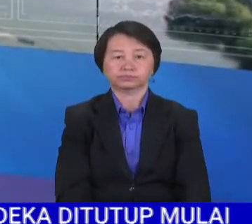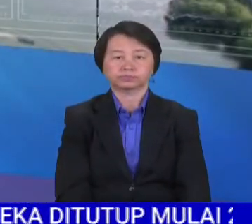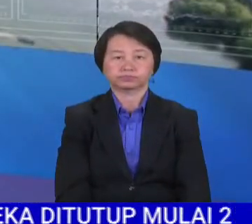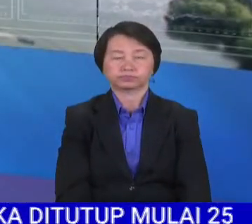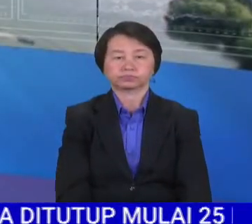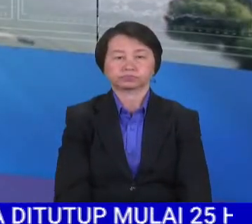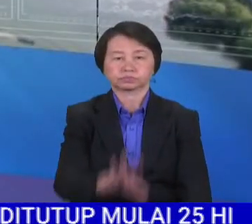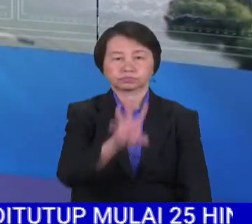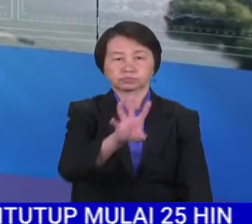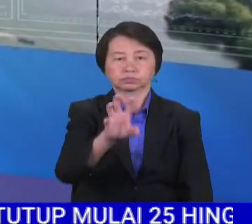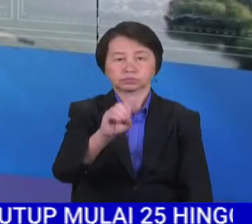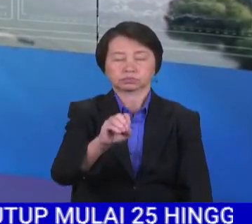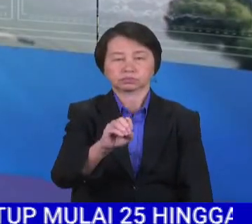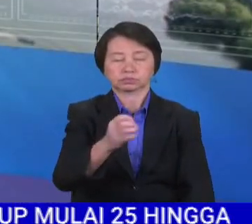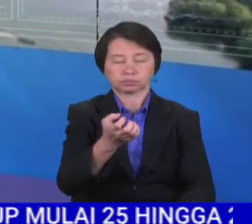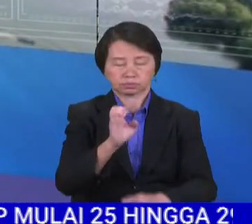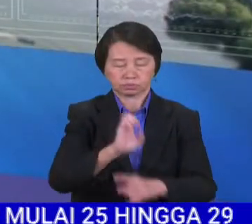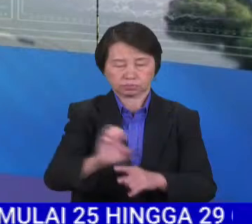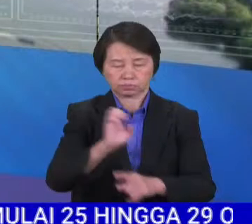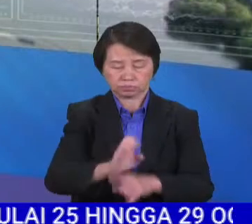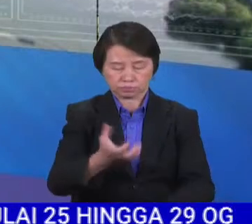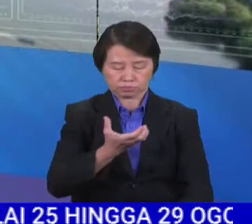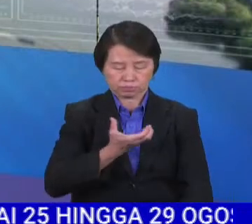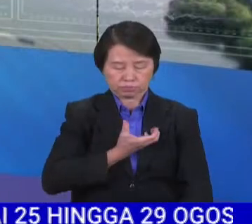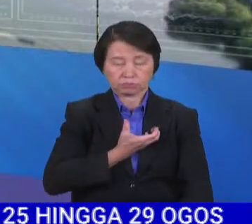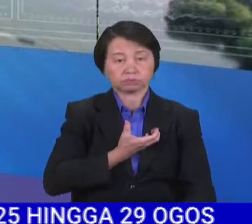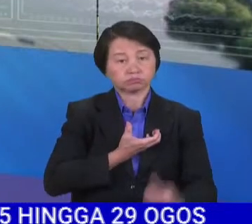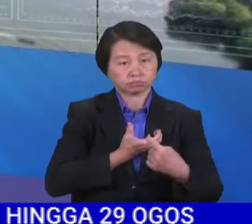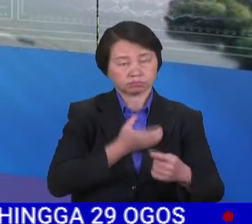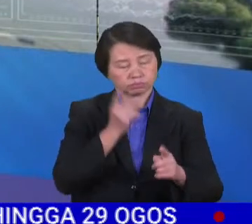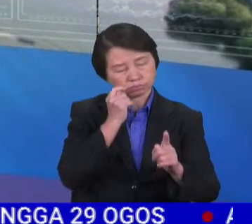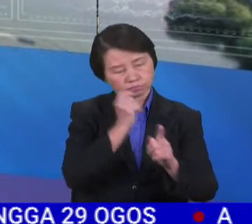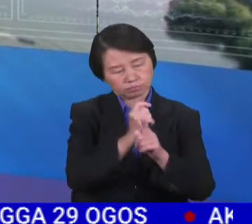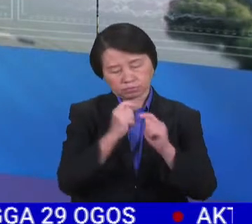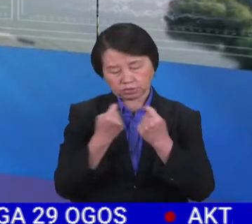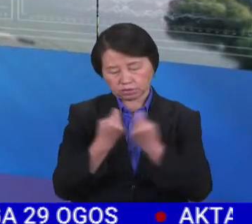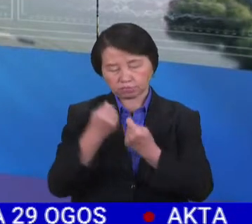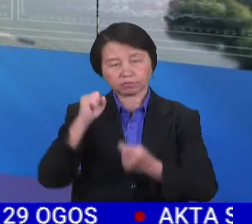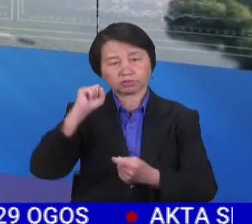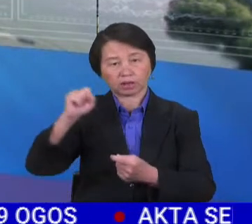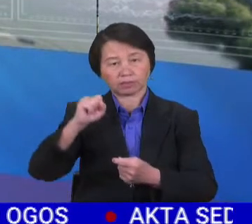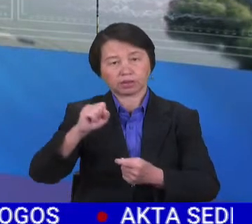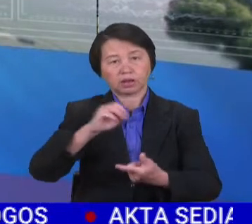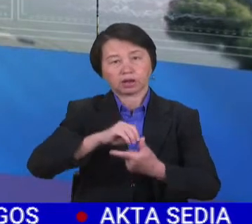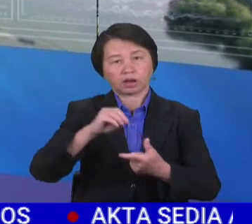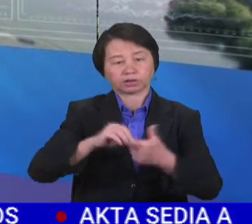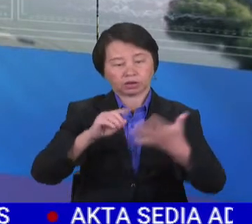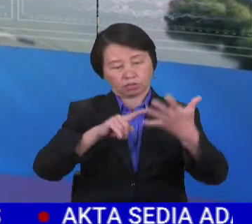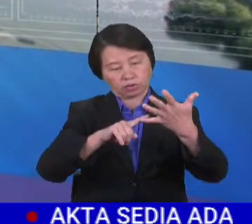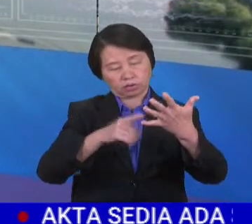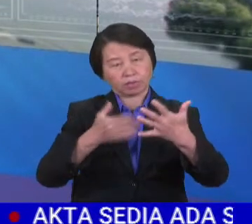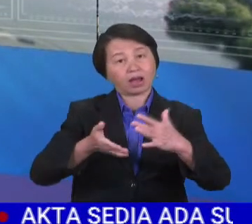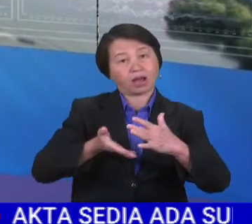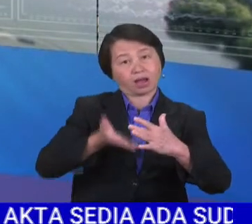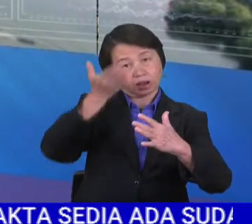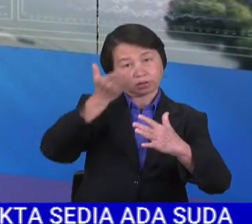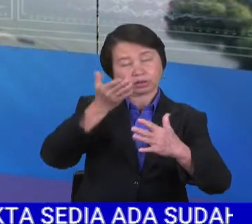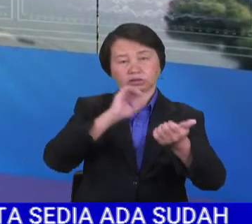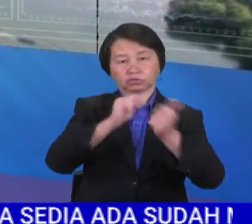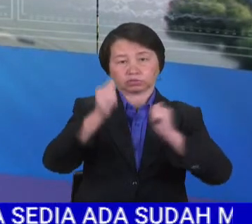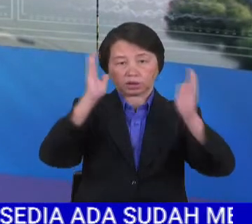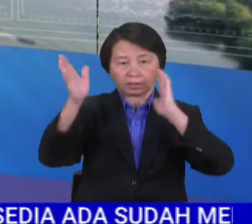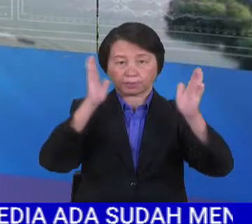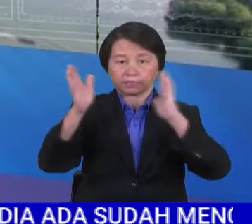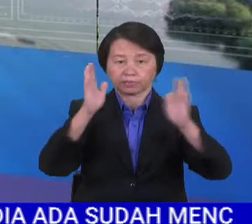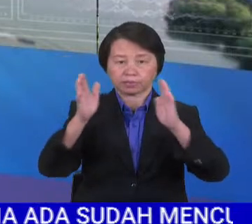Hai semuanya 40 finger emas diletakkan sebagai sasaran kontinjen Sabah atau kedudukan lima teratas dalam teman Sasuke